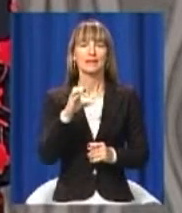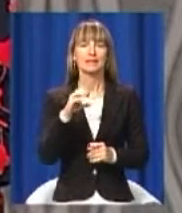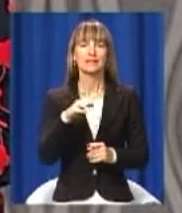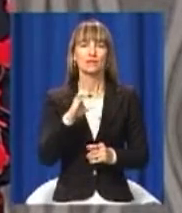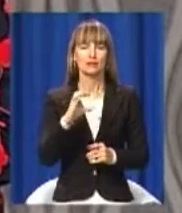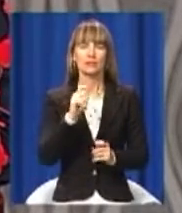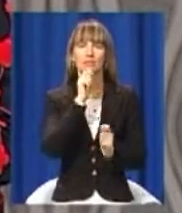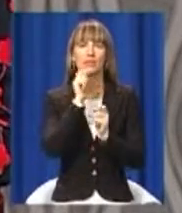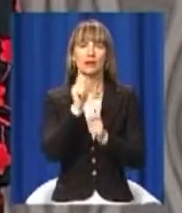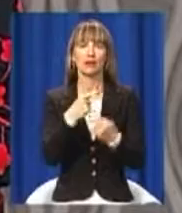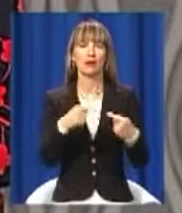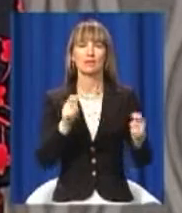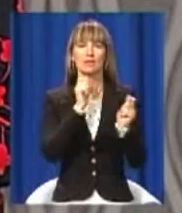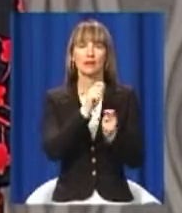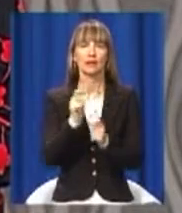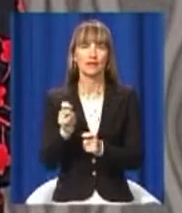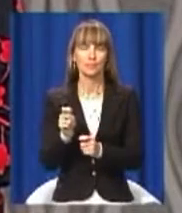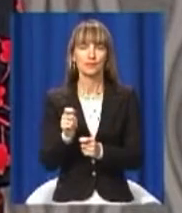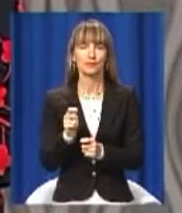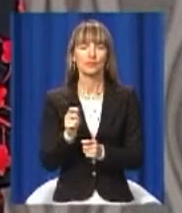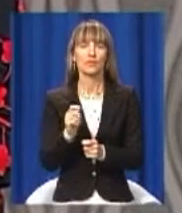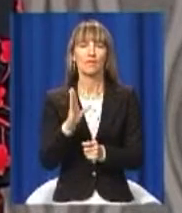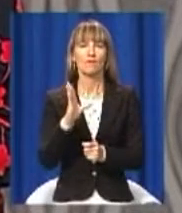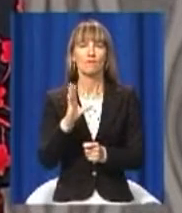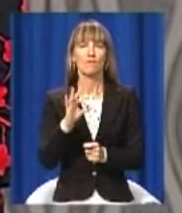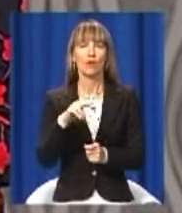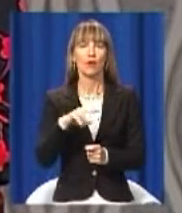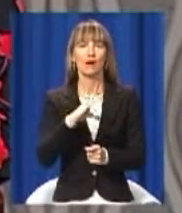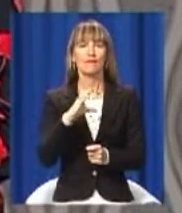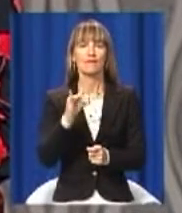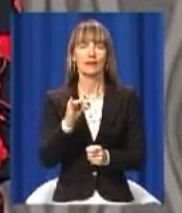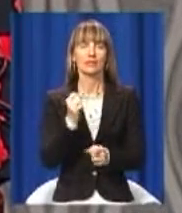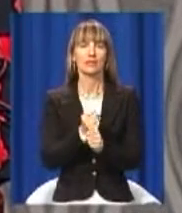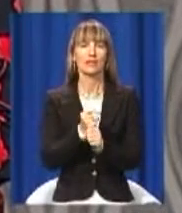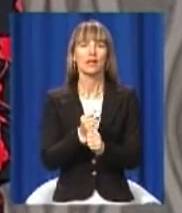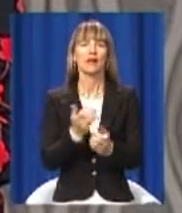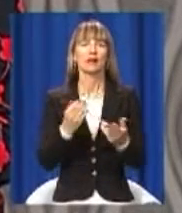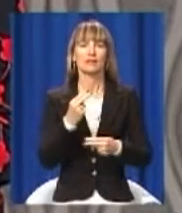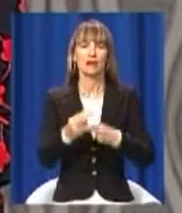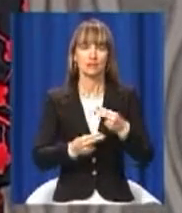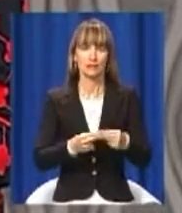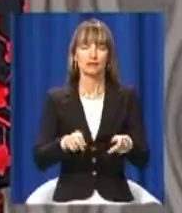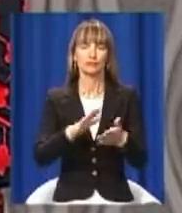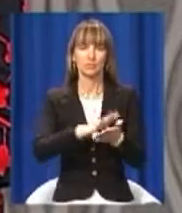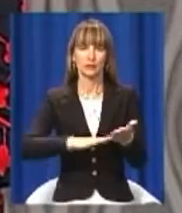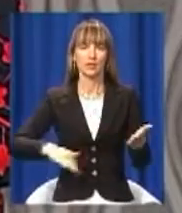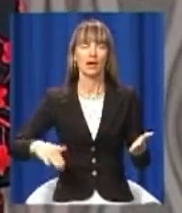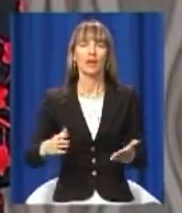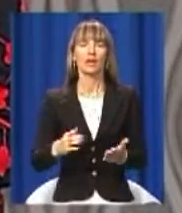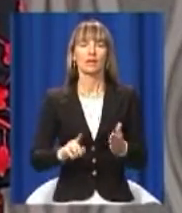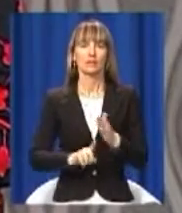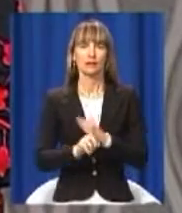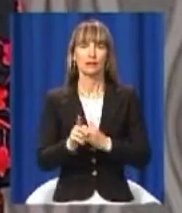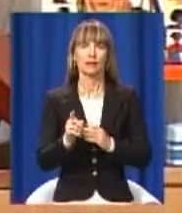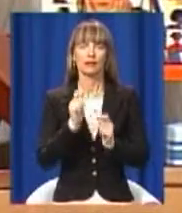волхви дарували йому дари. І тобто така традиція пішла далі. А ще подарунки, звичайно, таки почав дарувати Святий